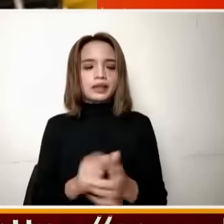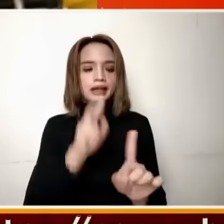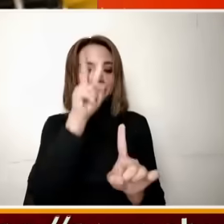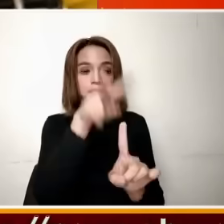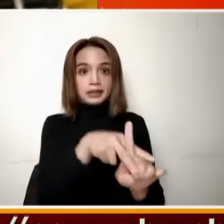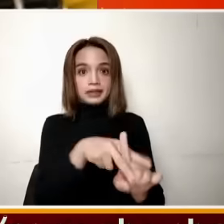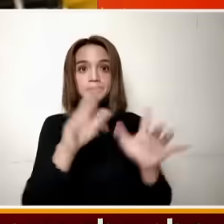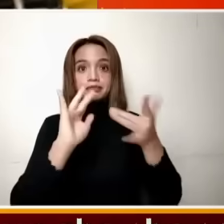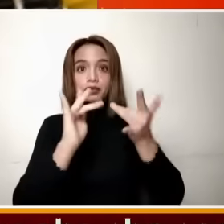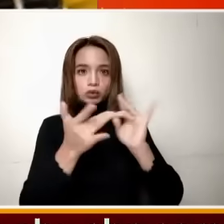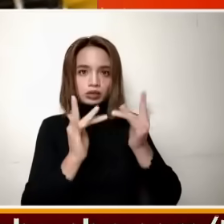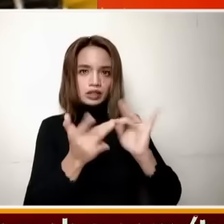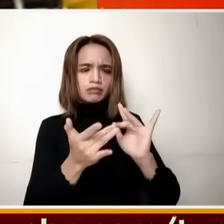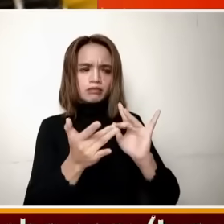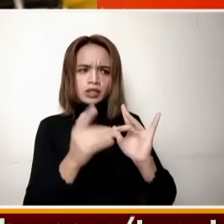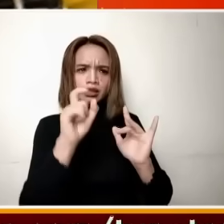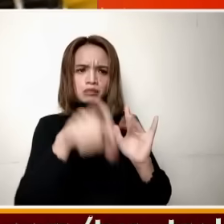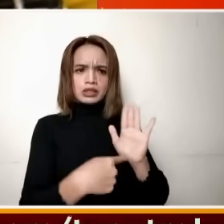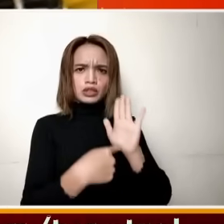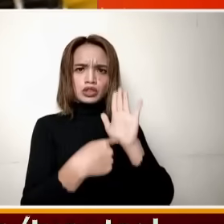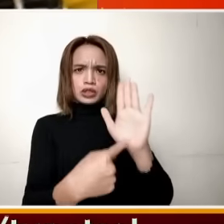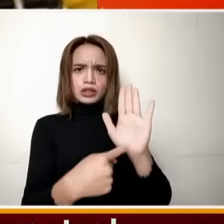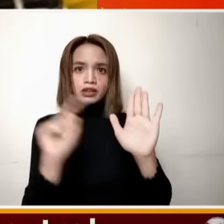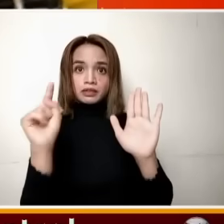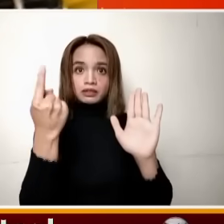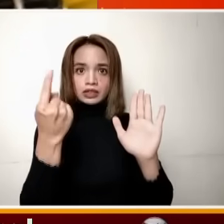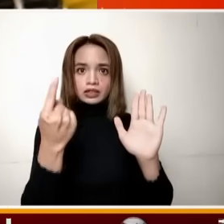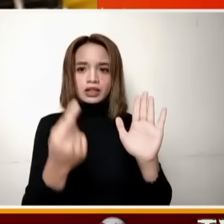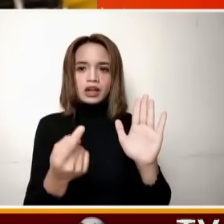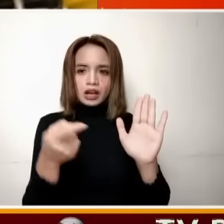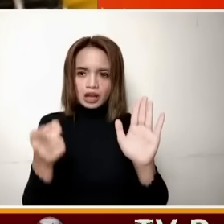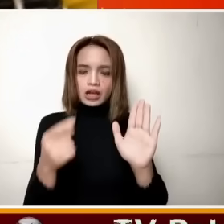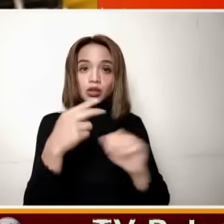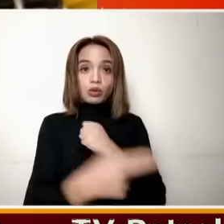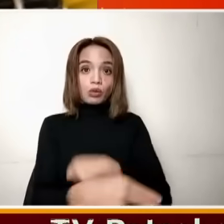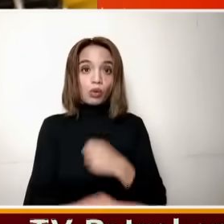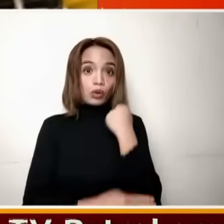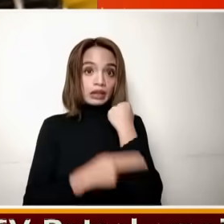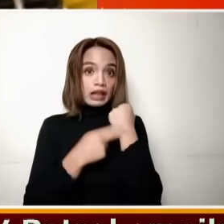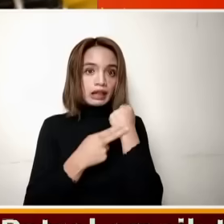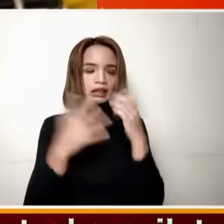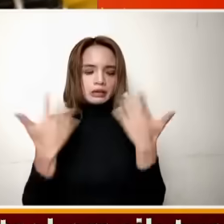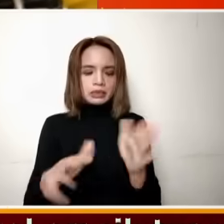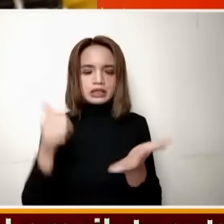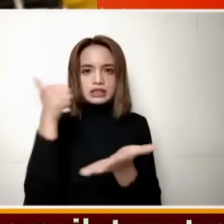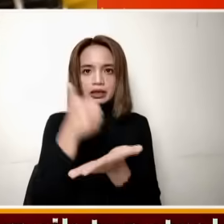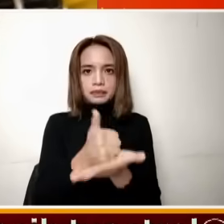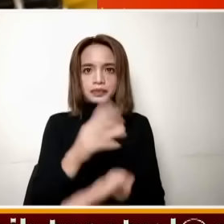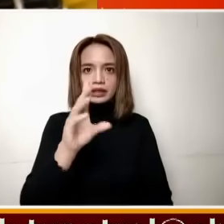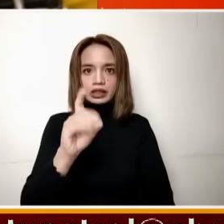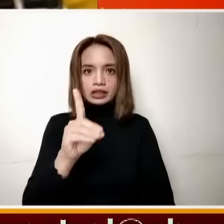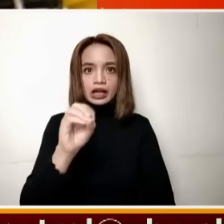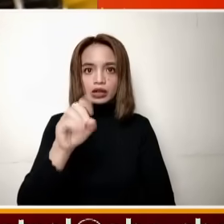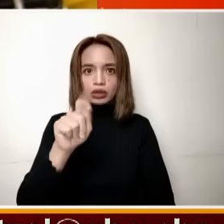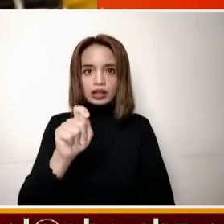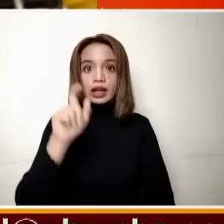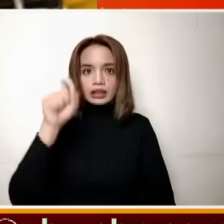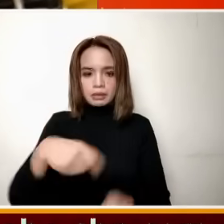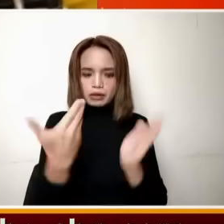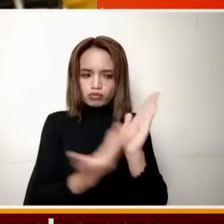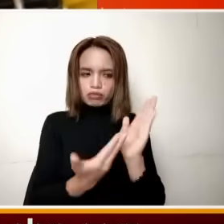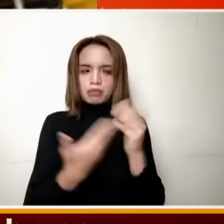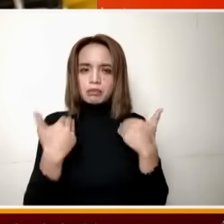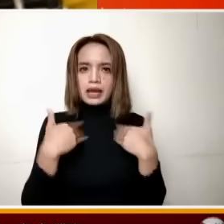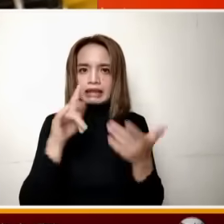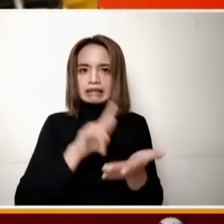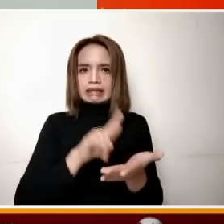nilang pakita lang na first they are in a DOT accredited hotel at may return ticket kasi we can only pay